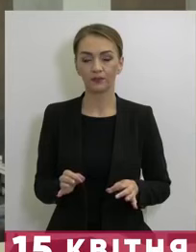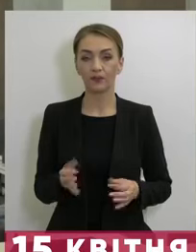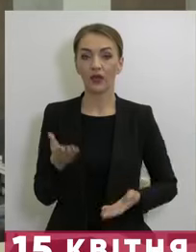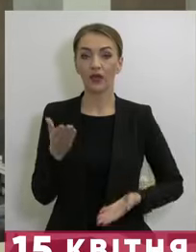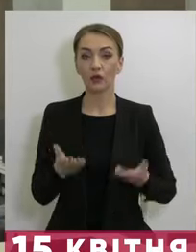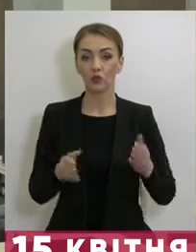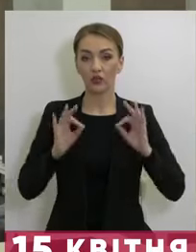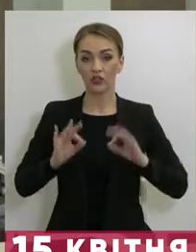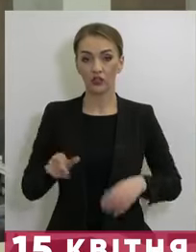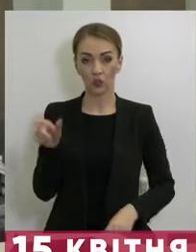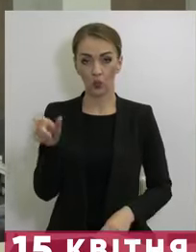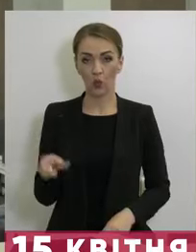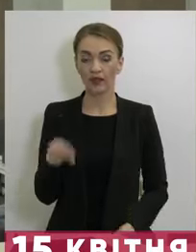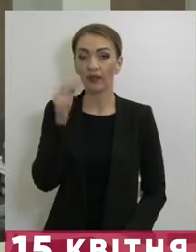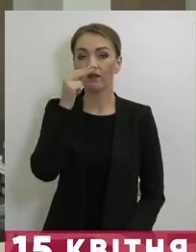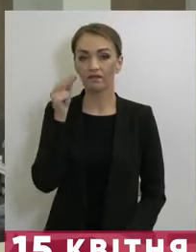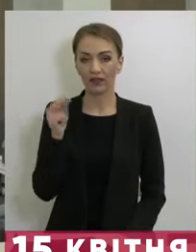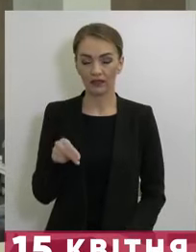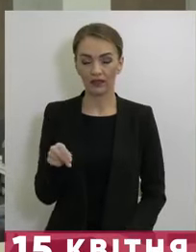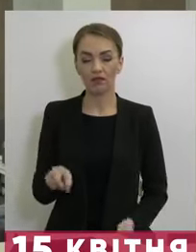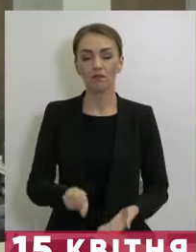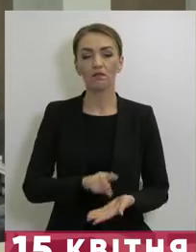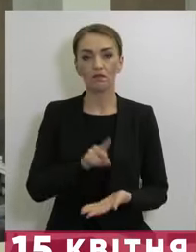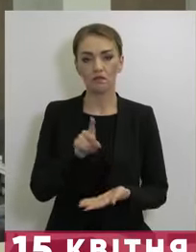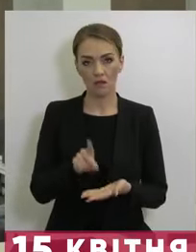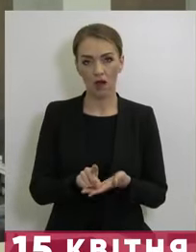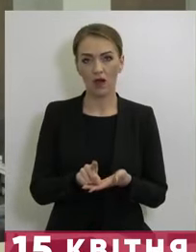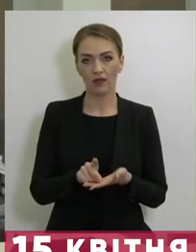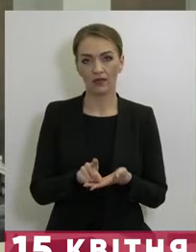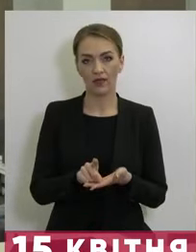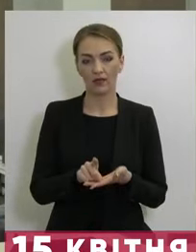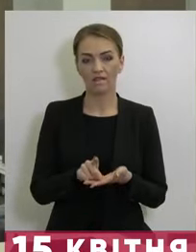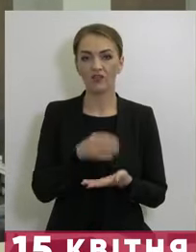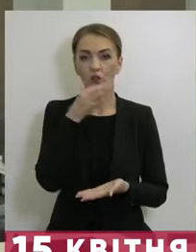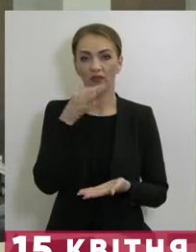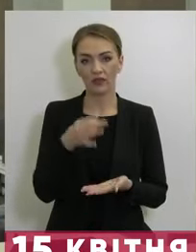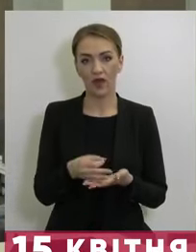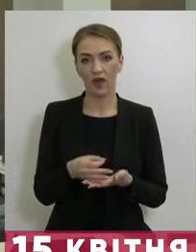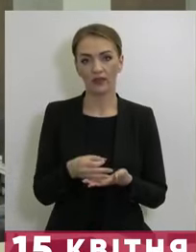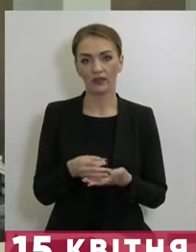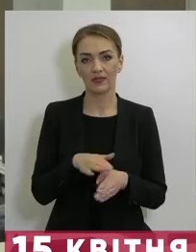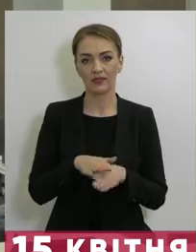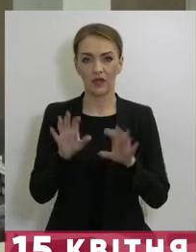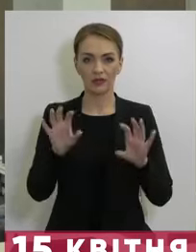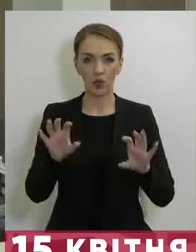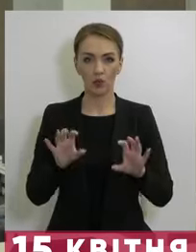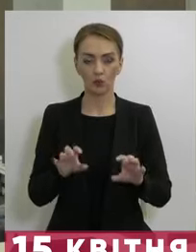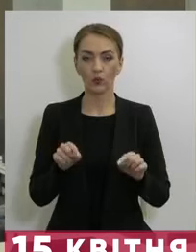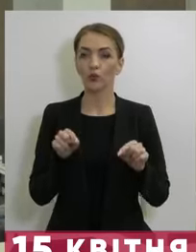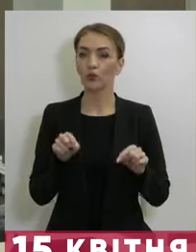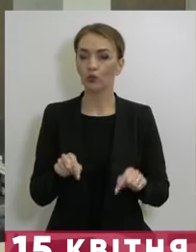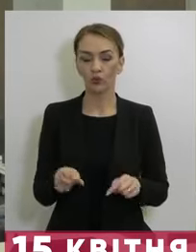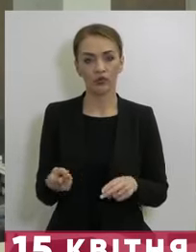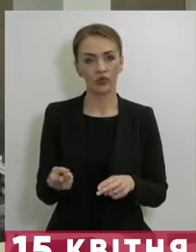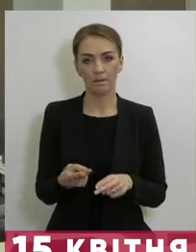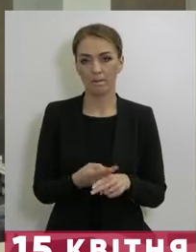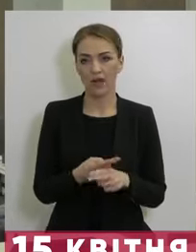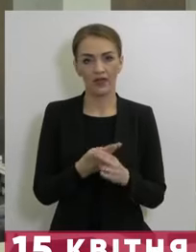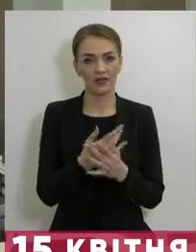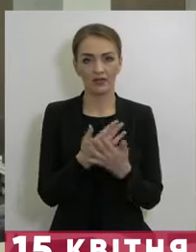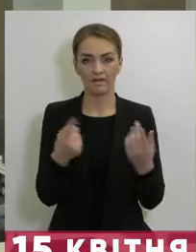справедливість. Якщо чиновник винен, має відповідати за законом. Тут без